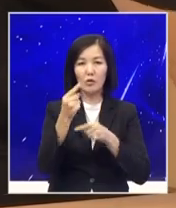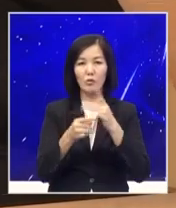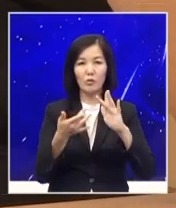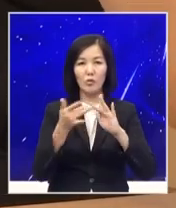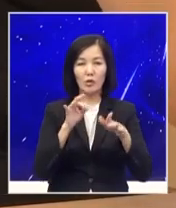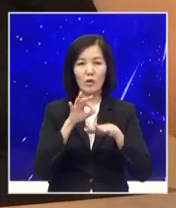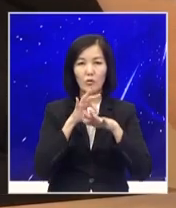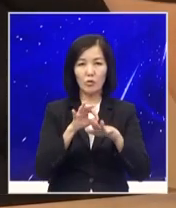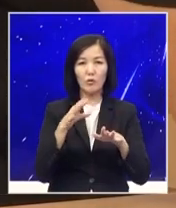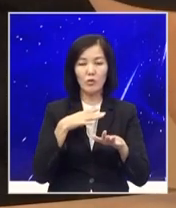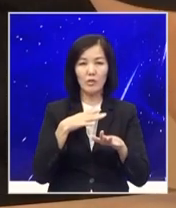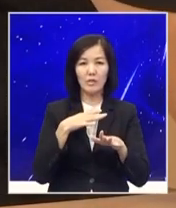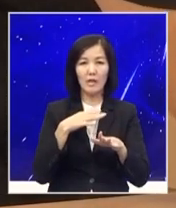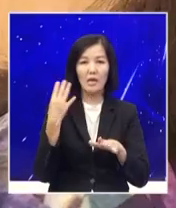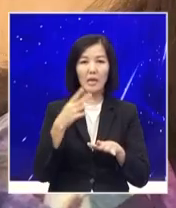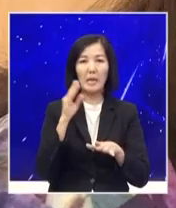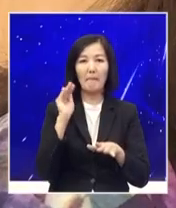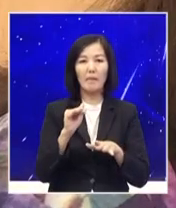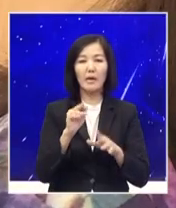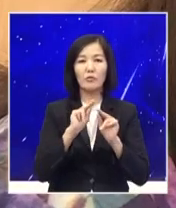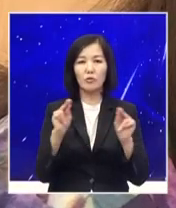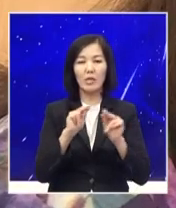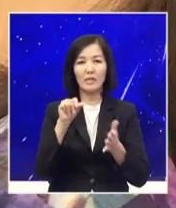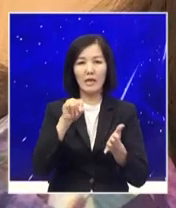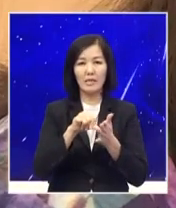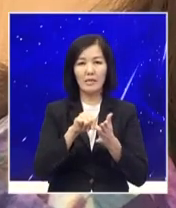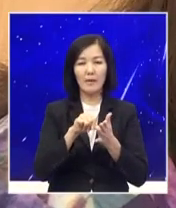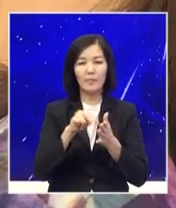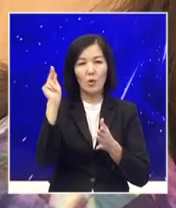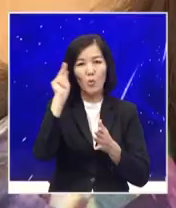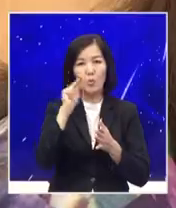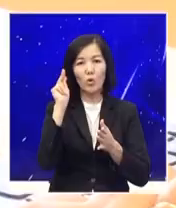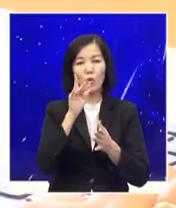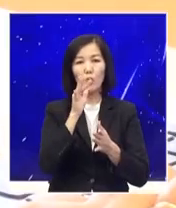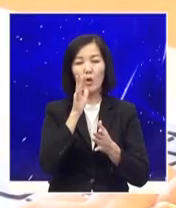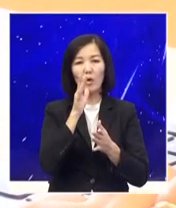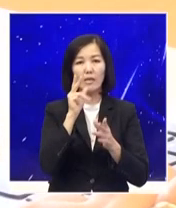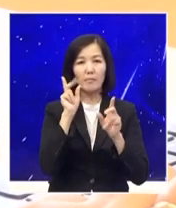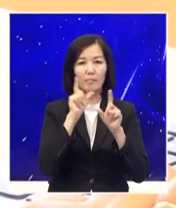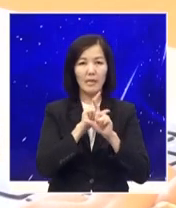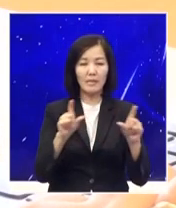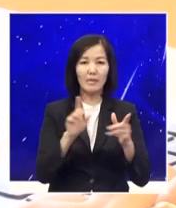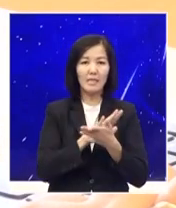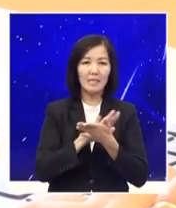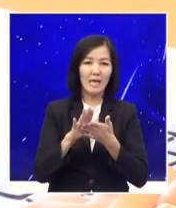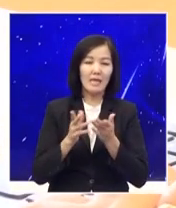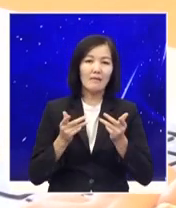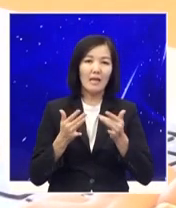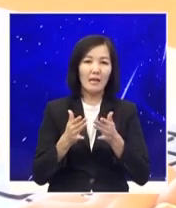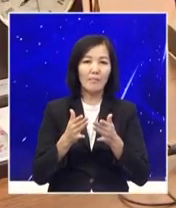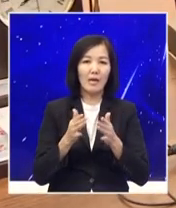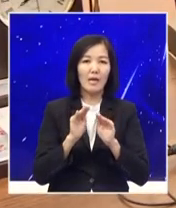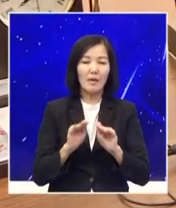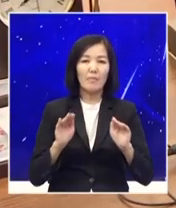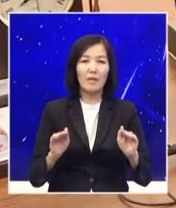онлайн түрде ұйымдастырылды. Басқосуға 40 мыңнан аса ұстаз қатысты. Оларға оқыту науқанында мектептердегі санитарлық талаптар,